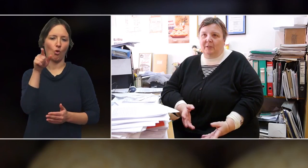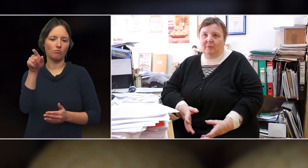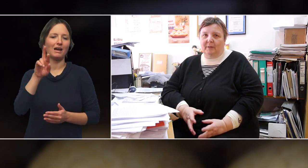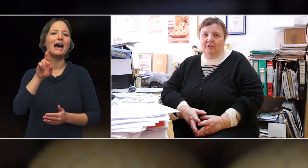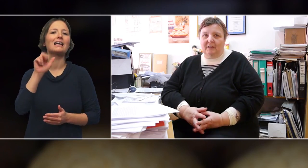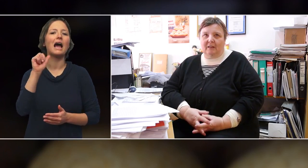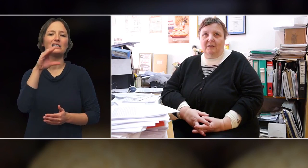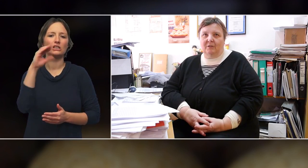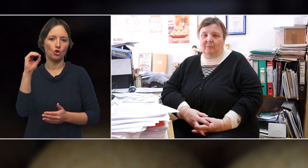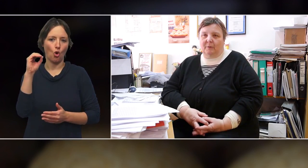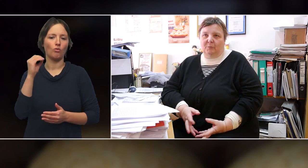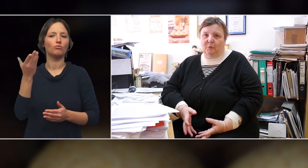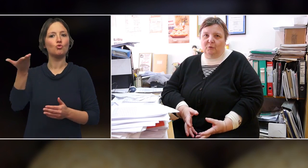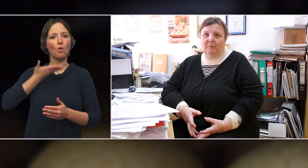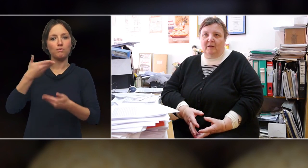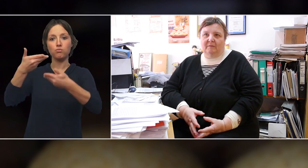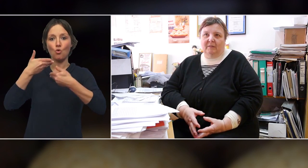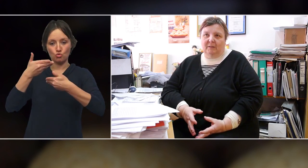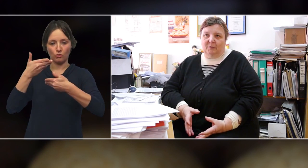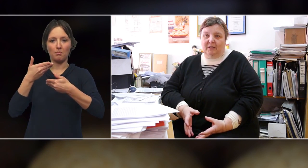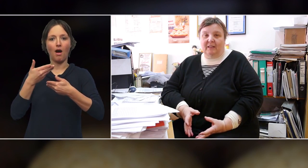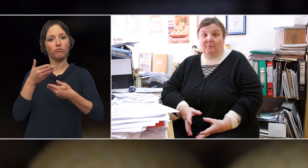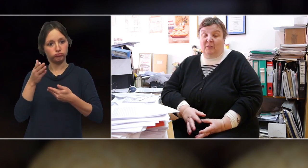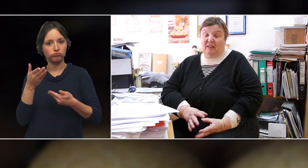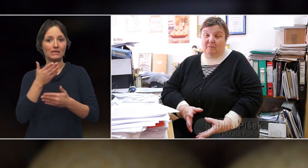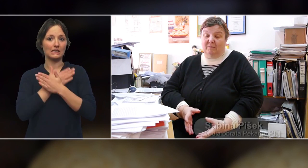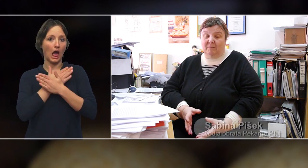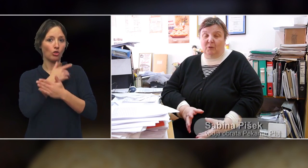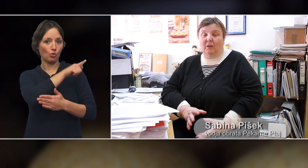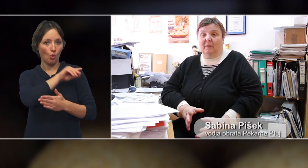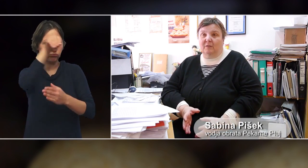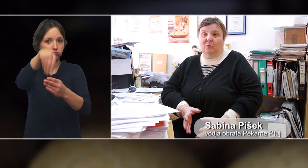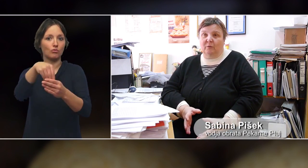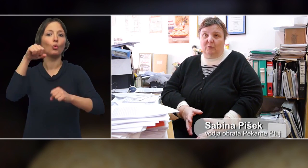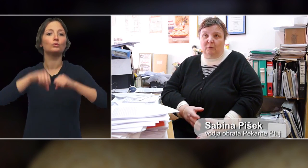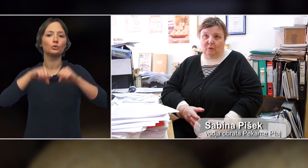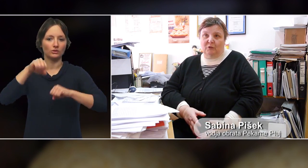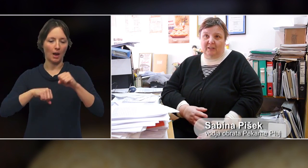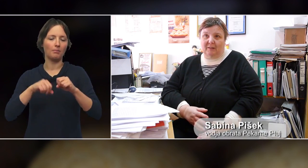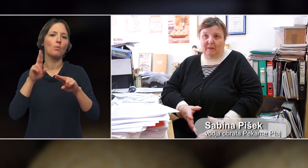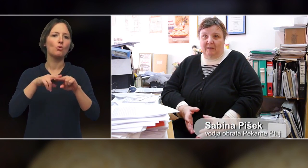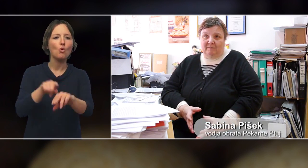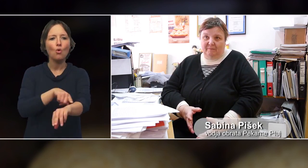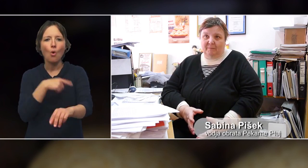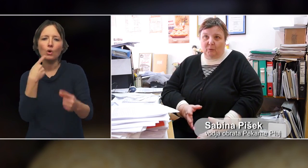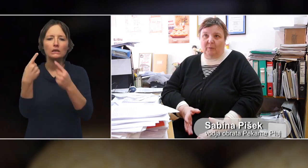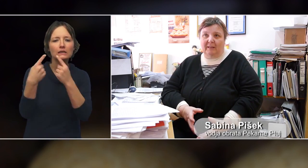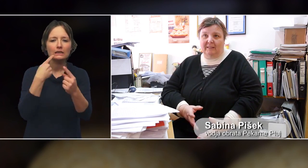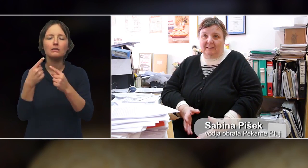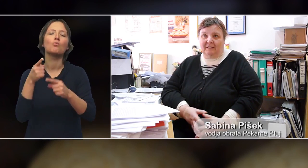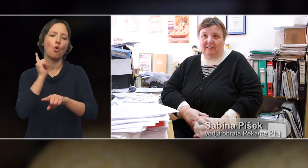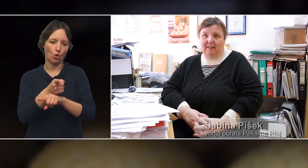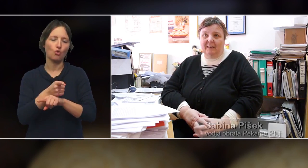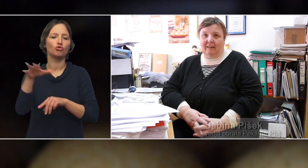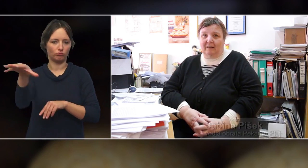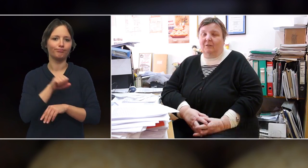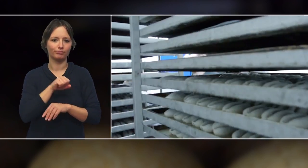Najprej je prišlo pač izracijo, pač ponudba in smo se res po nekem dolgem razgovoru odločili, da bi probali